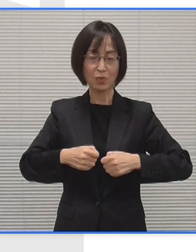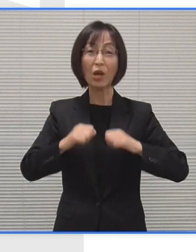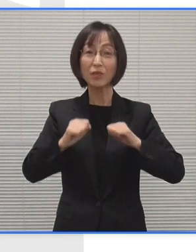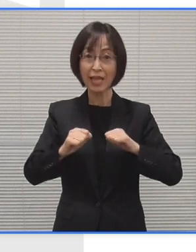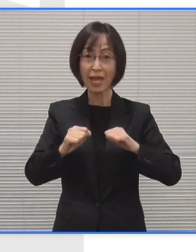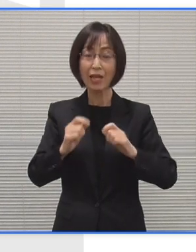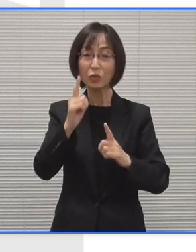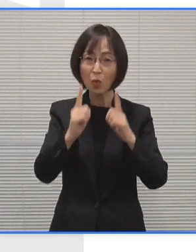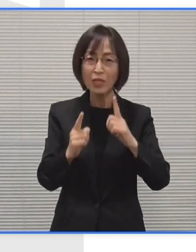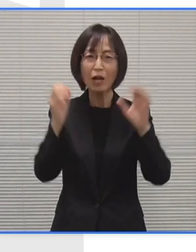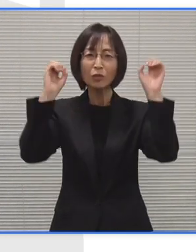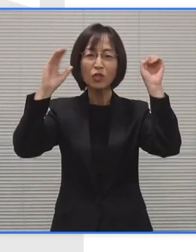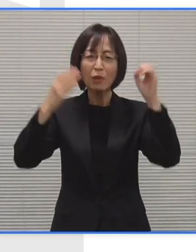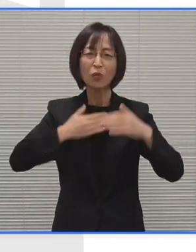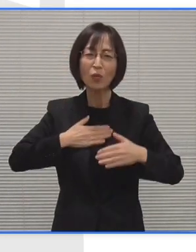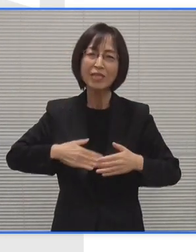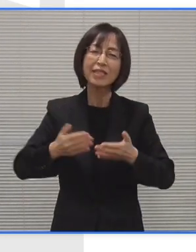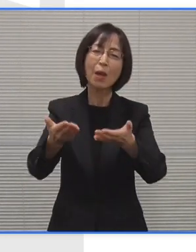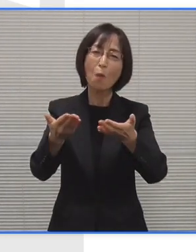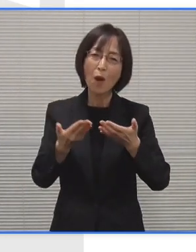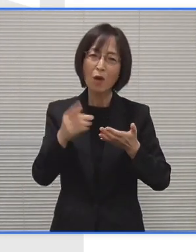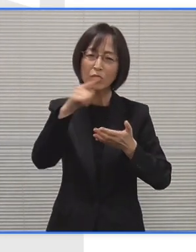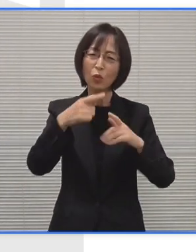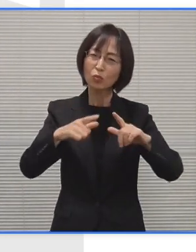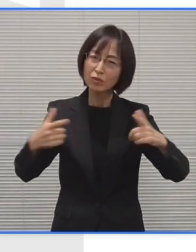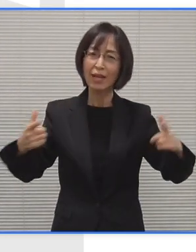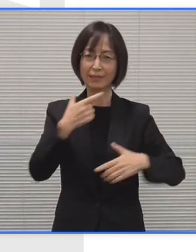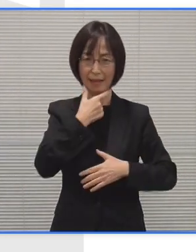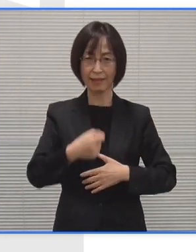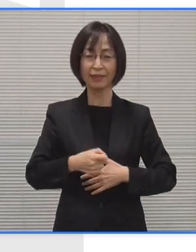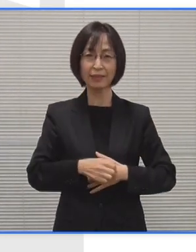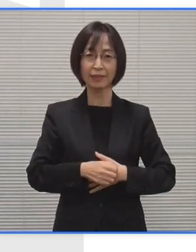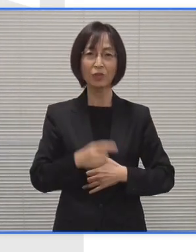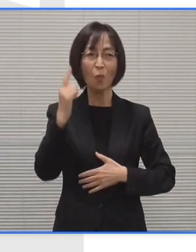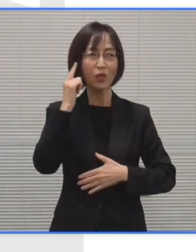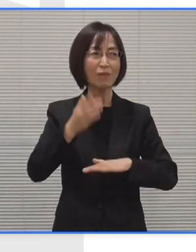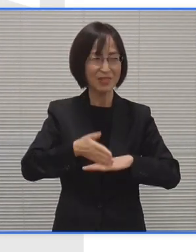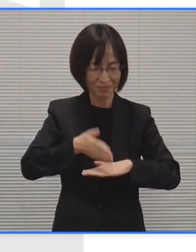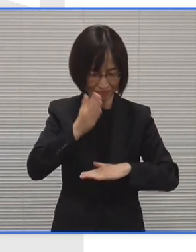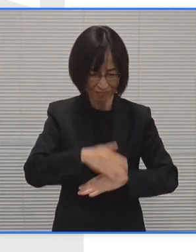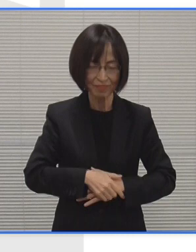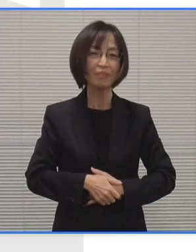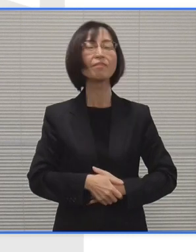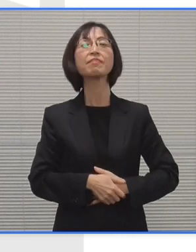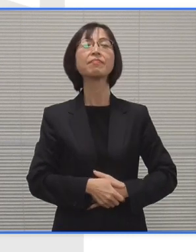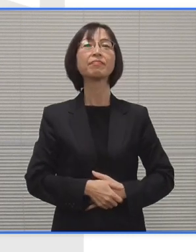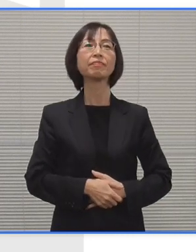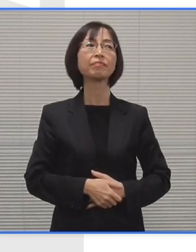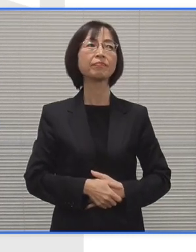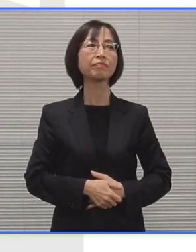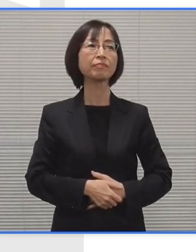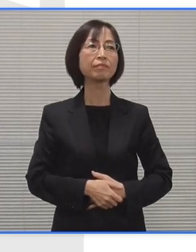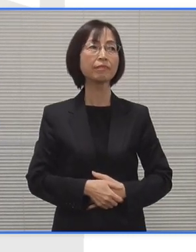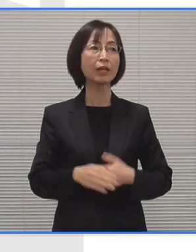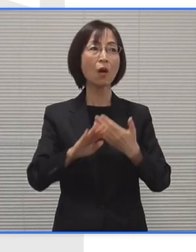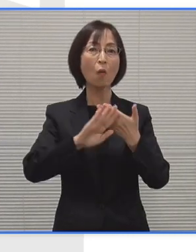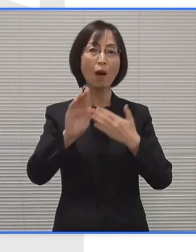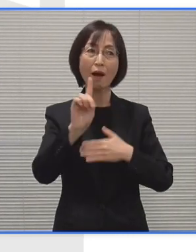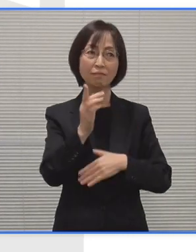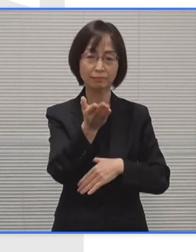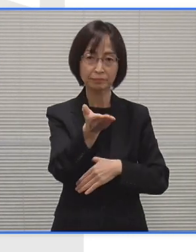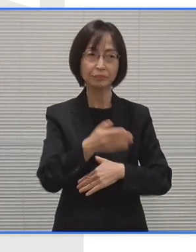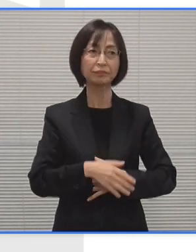区を知ってもらう人を一人でも増やしたいなと思います。ありがとうございます。 他はいかがでございます